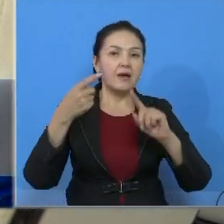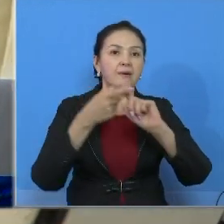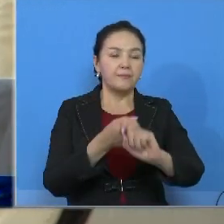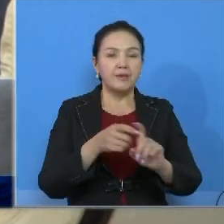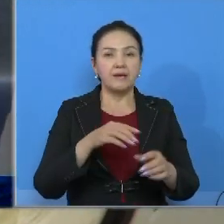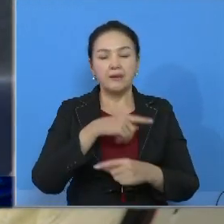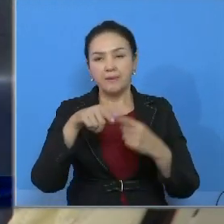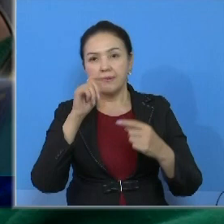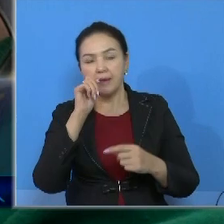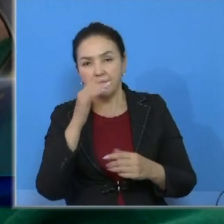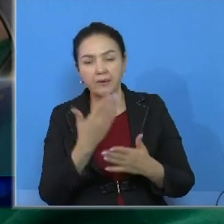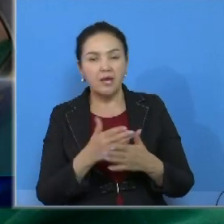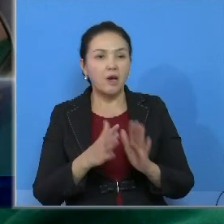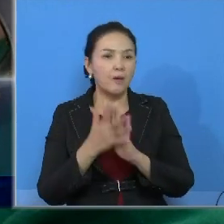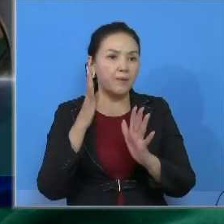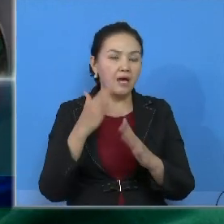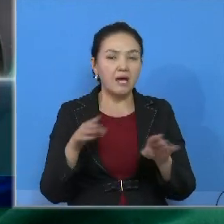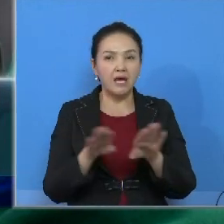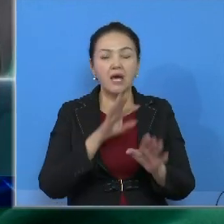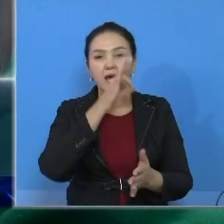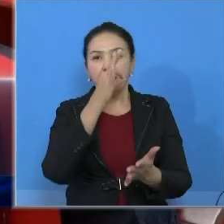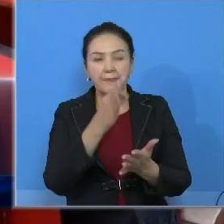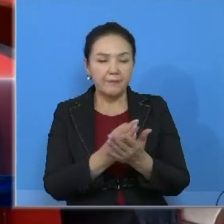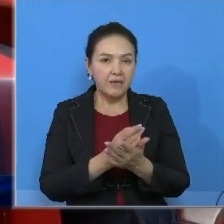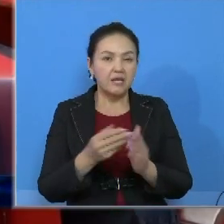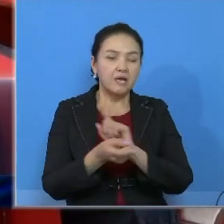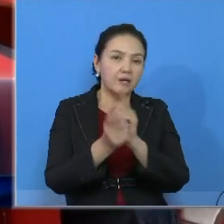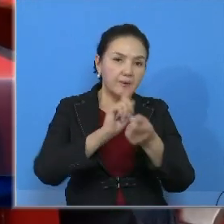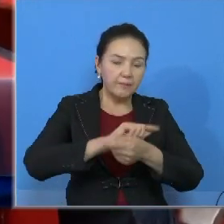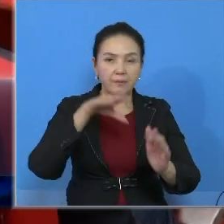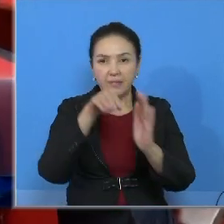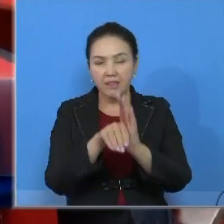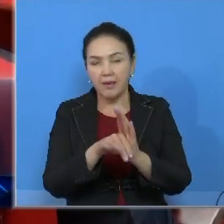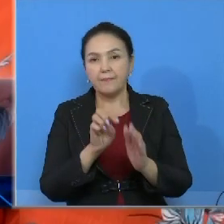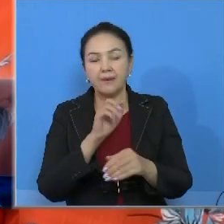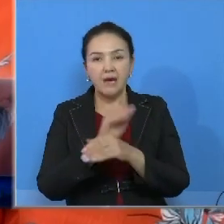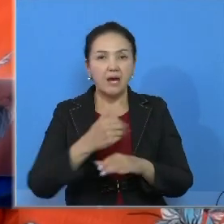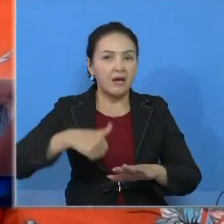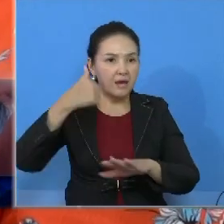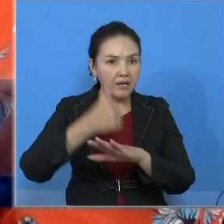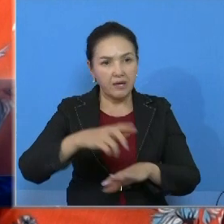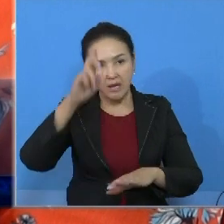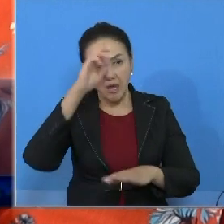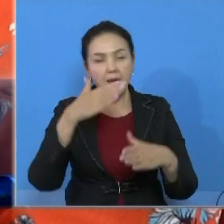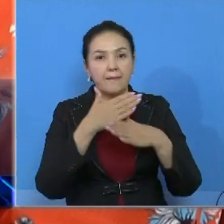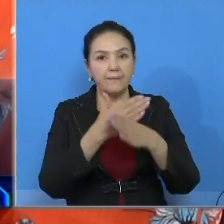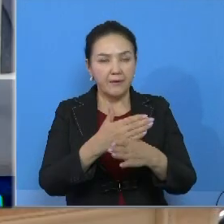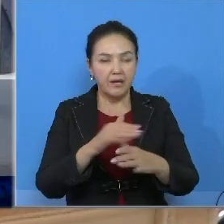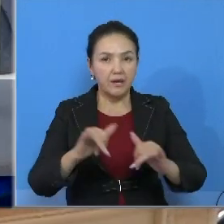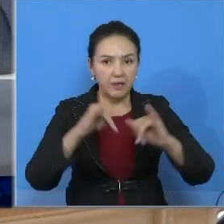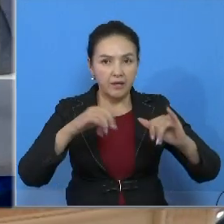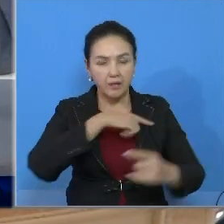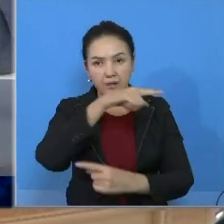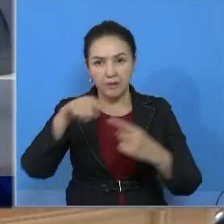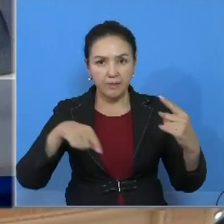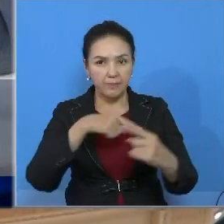с бизнесменами. В ходе очередного дня отчета обсуждались изменения, внесенные по поручению главы государства и помогающие развитию